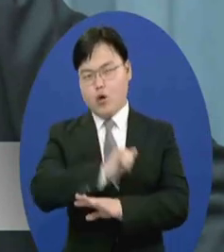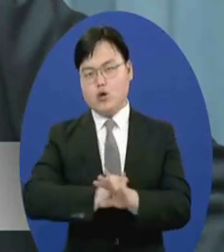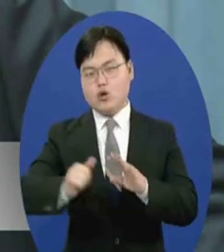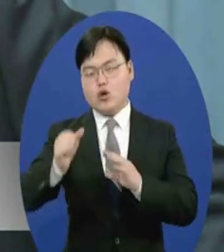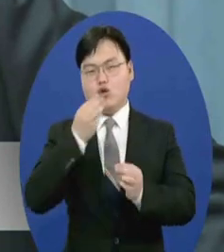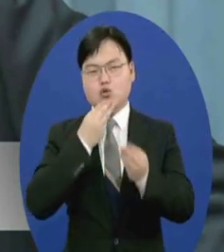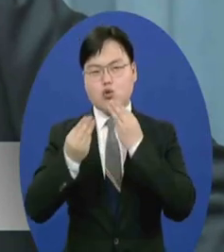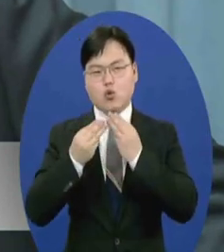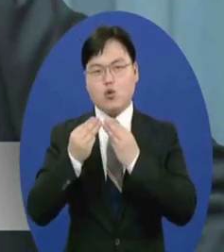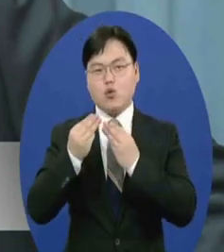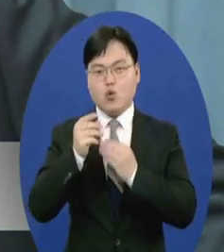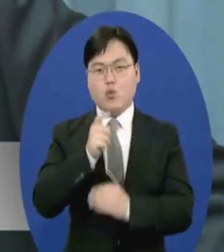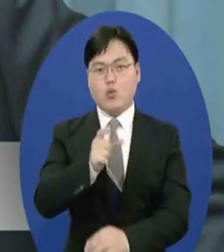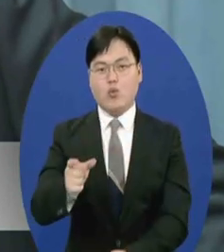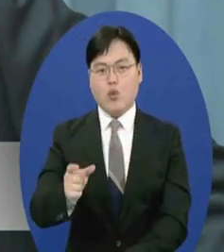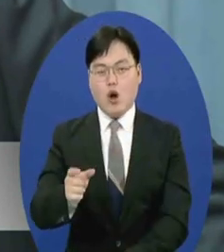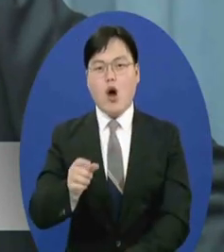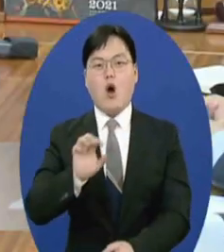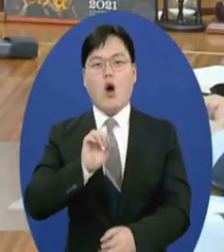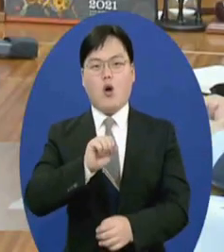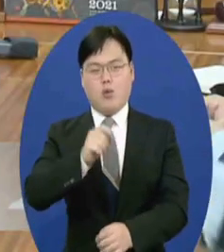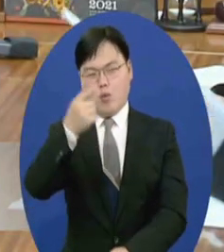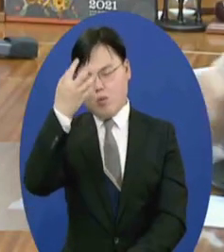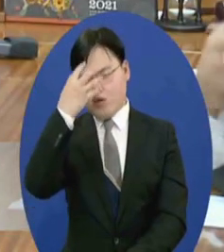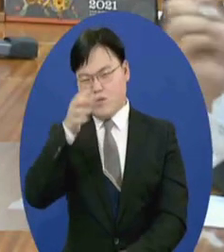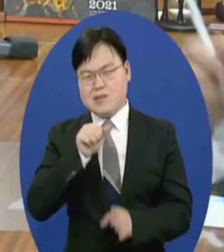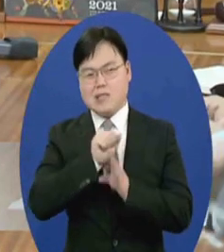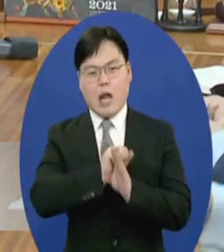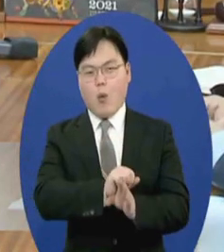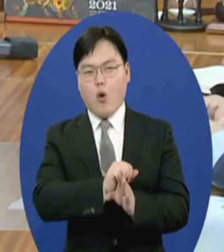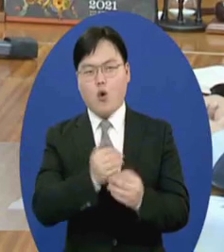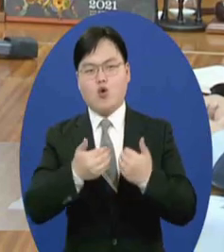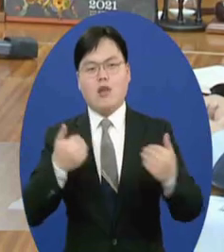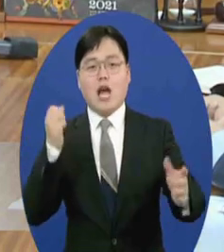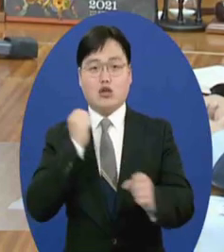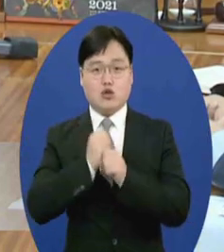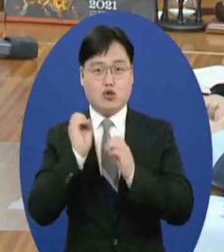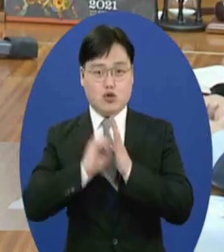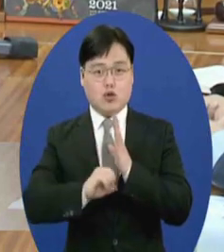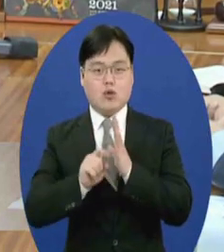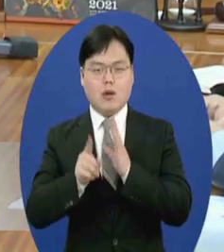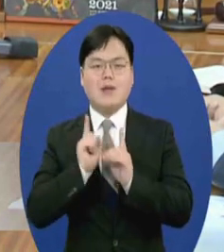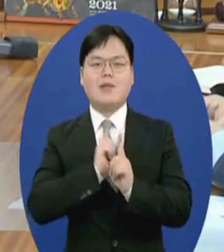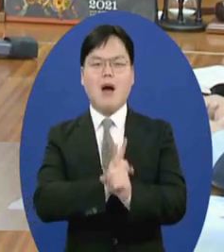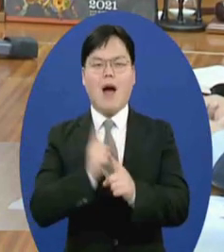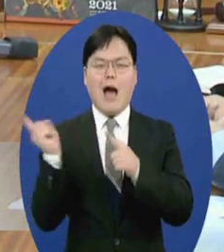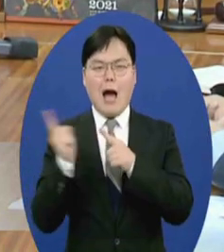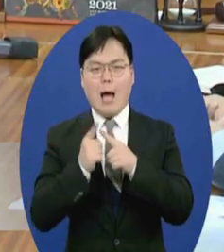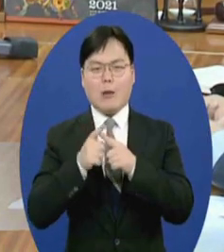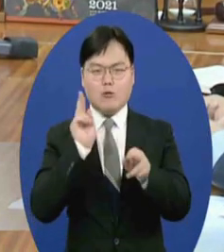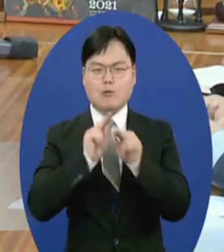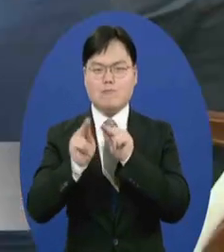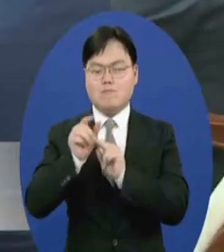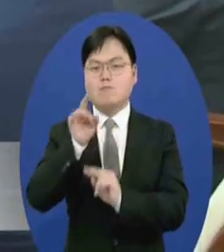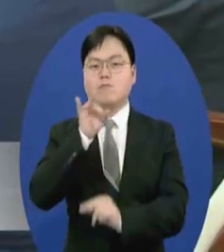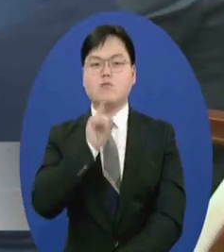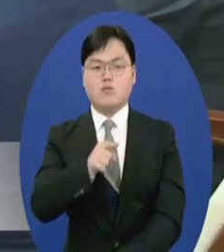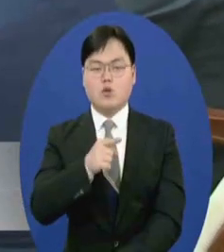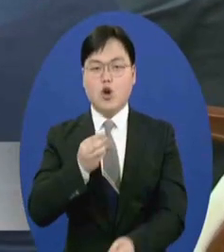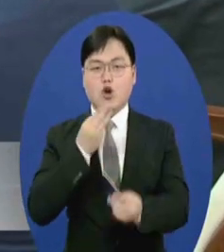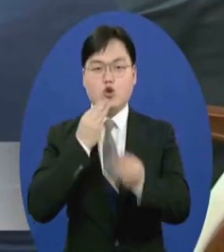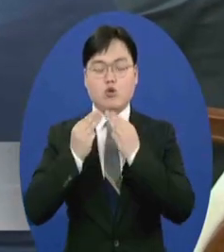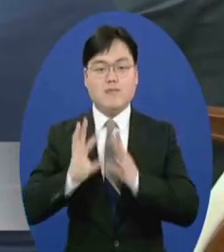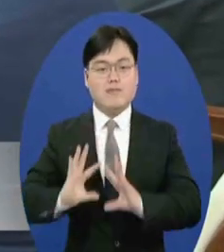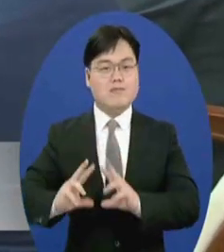ерөнхийлөгч шүүгчэд шүүх байгууллага улс төрийн дарамт шахалтгүй орчинд ажиллах ёстой учраас цаашид энэ зарчмыг хатуу баримтлан ажиллана.